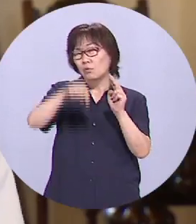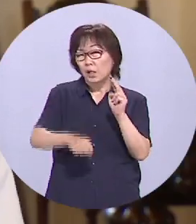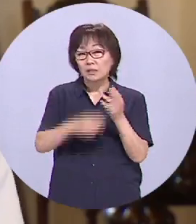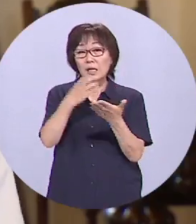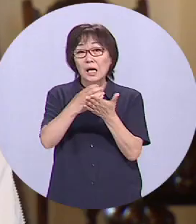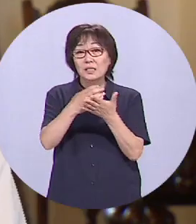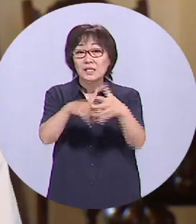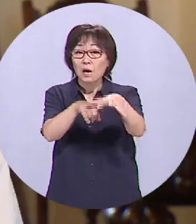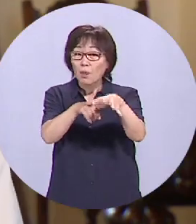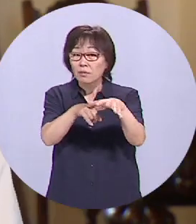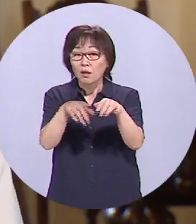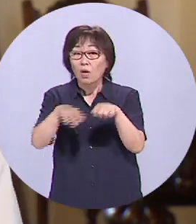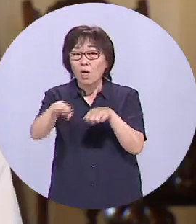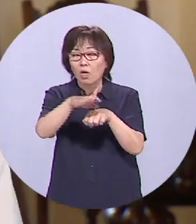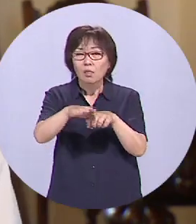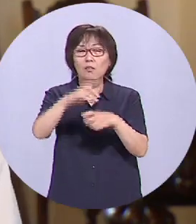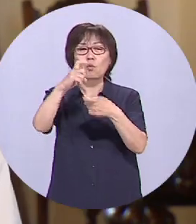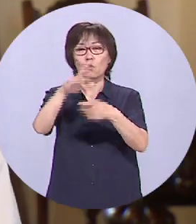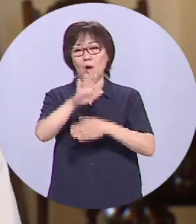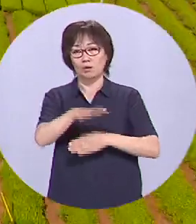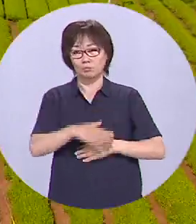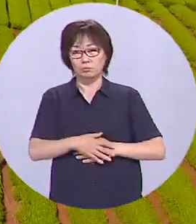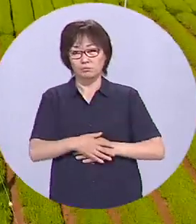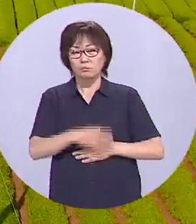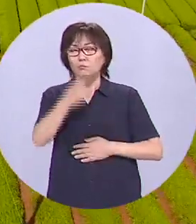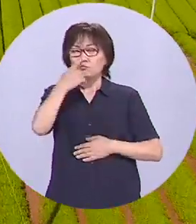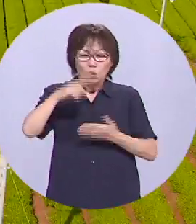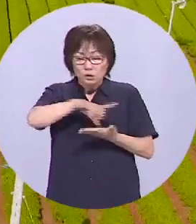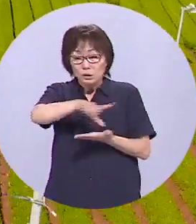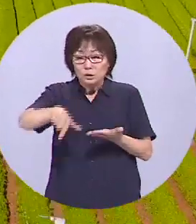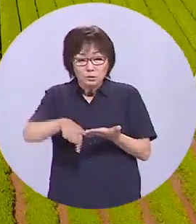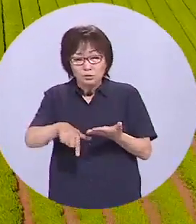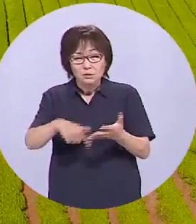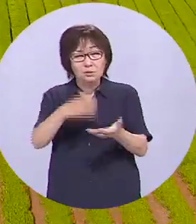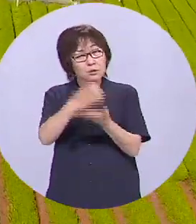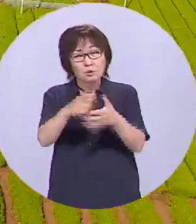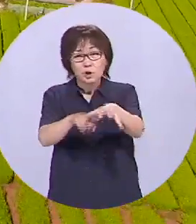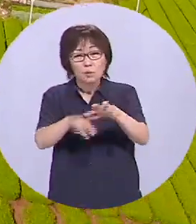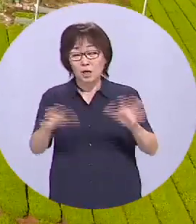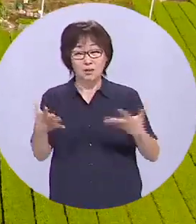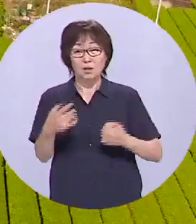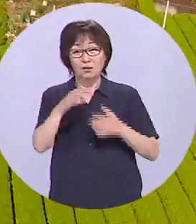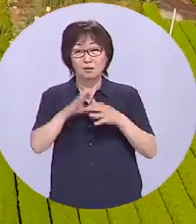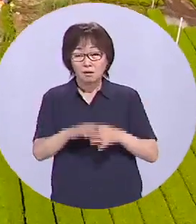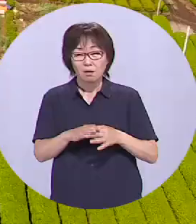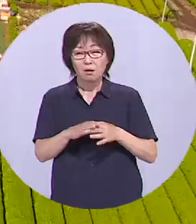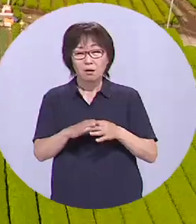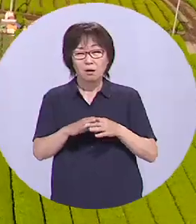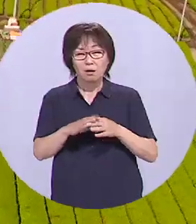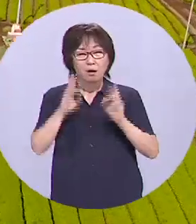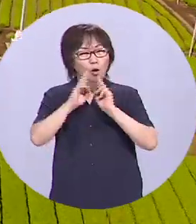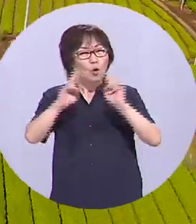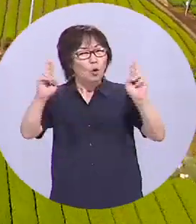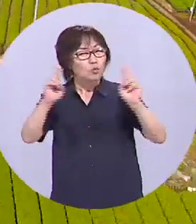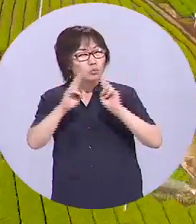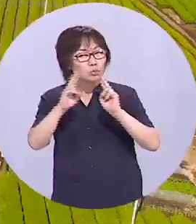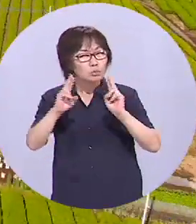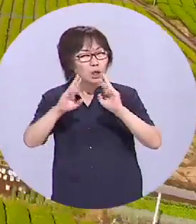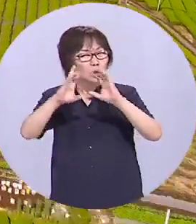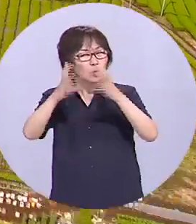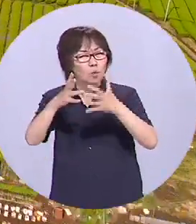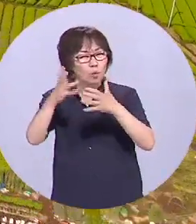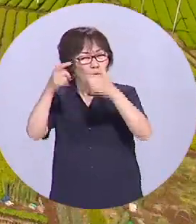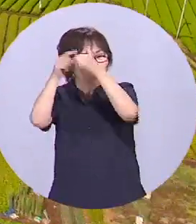っていうものが出てくるんですけど、僕それまで地元にそんなないから、歌詞の世界観に入りたいから茶畑ってどんなんやろう